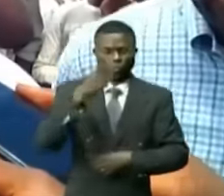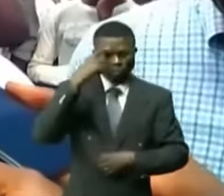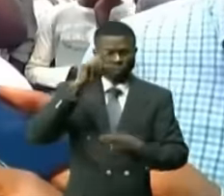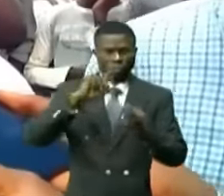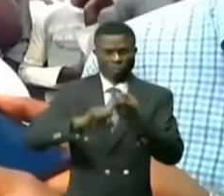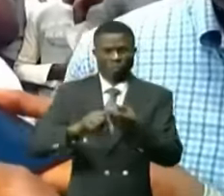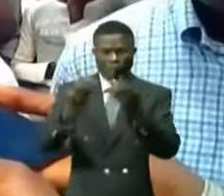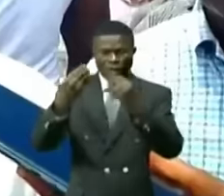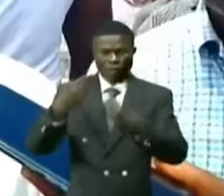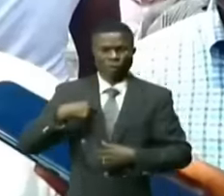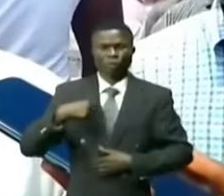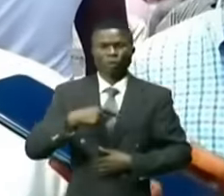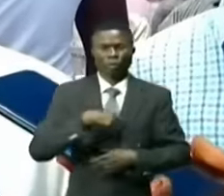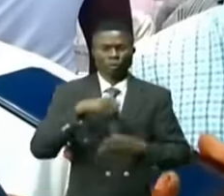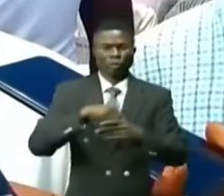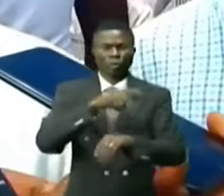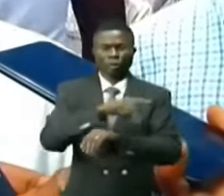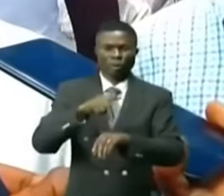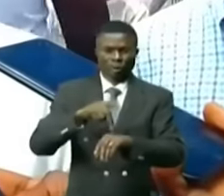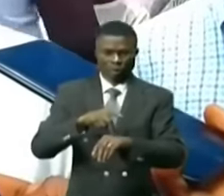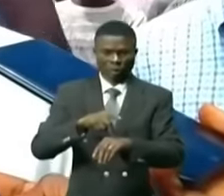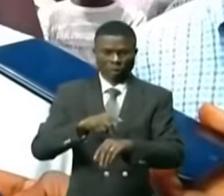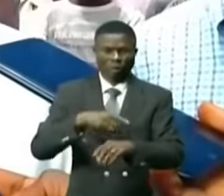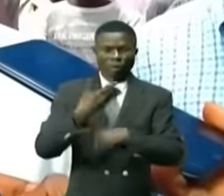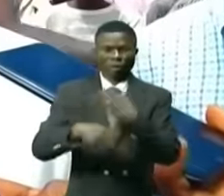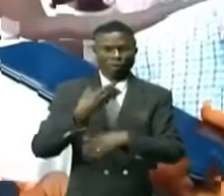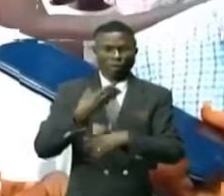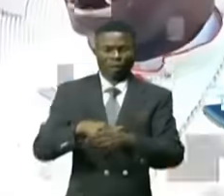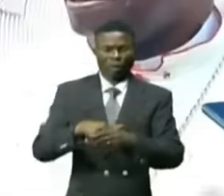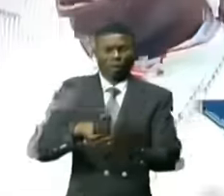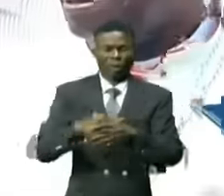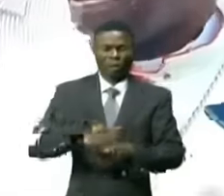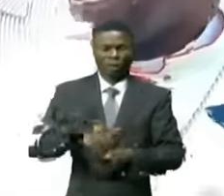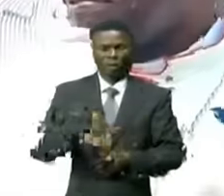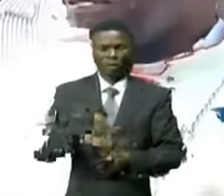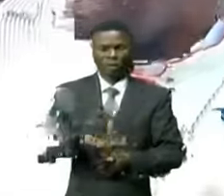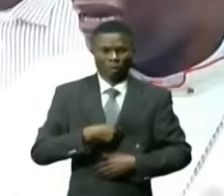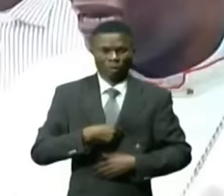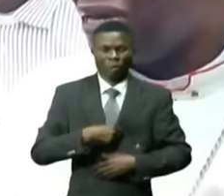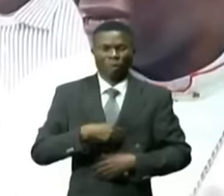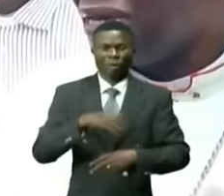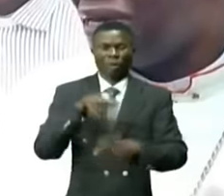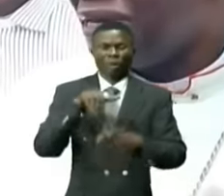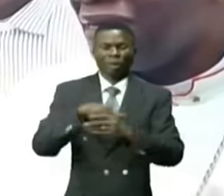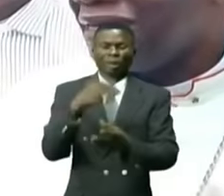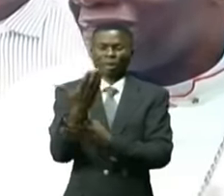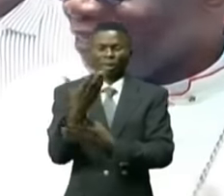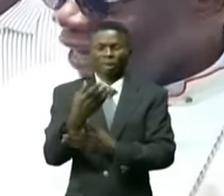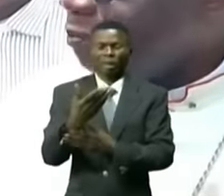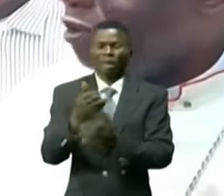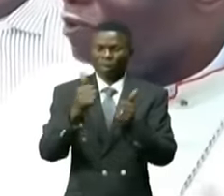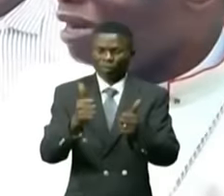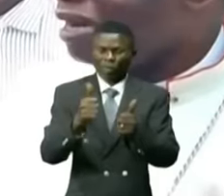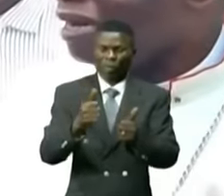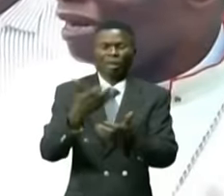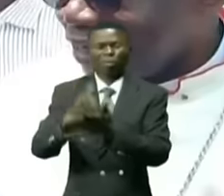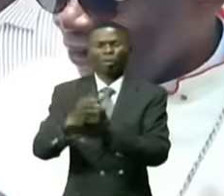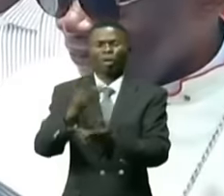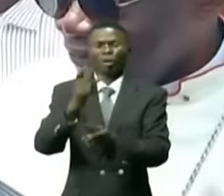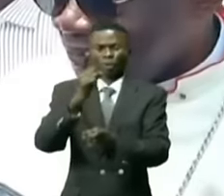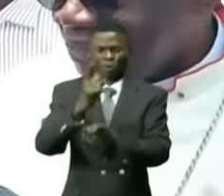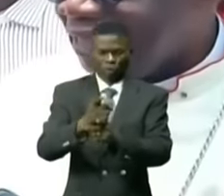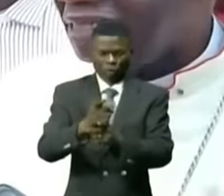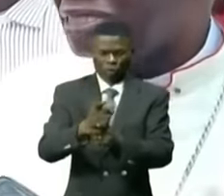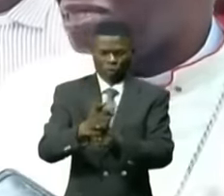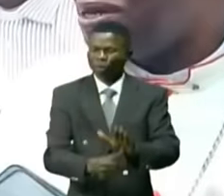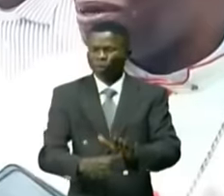que vous nous faites. Et là, c'est une bouffée d'oxygène que vous nous donnez. Et ça sera aussi distribué selon